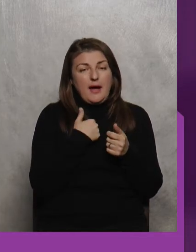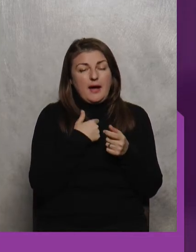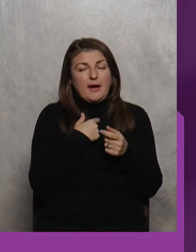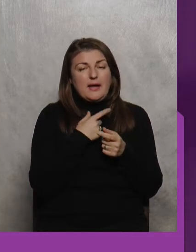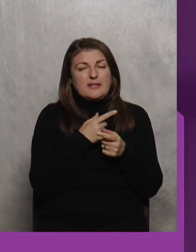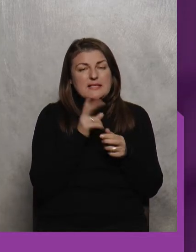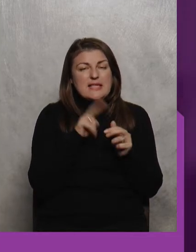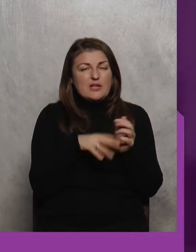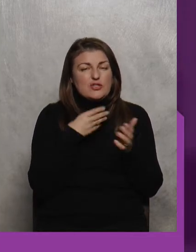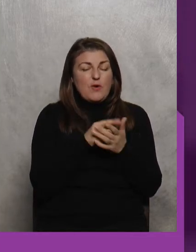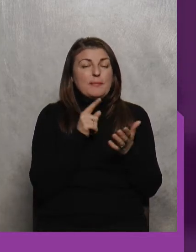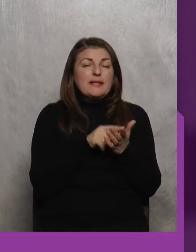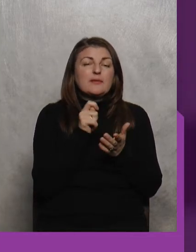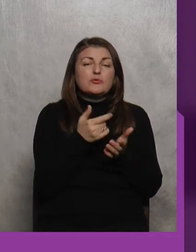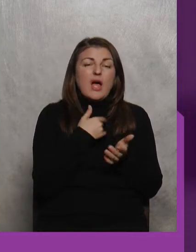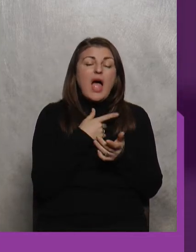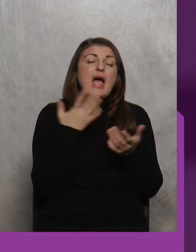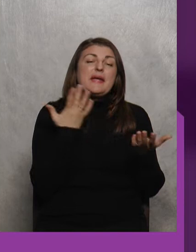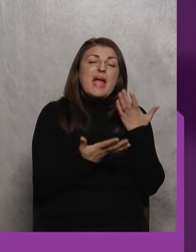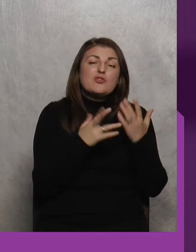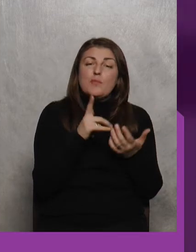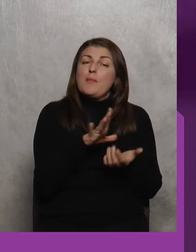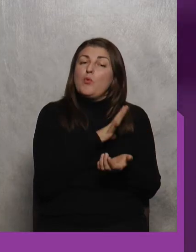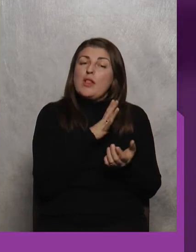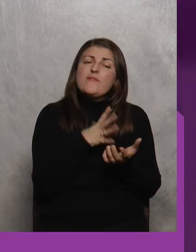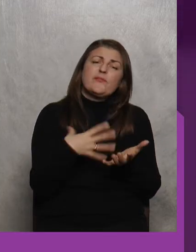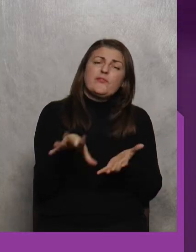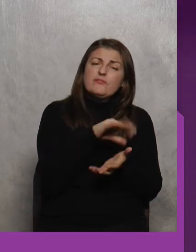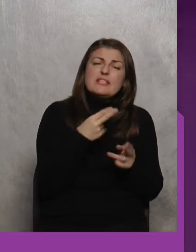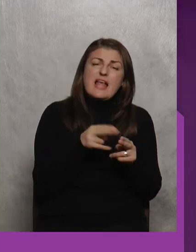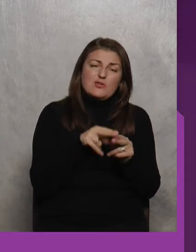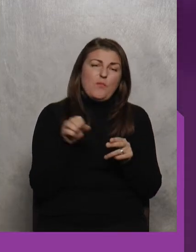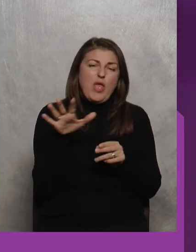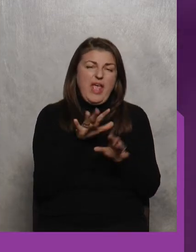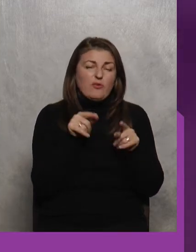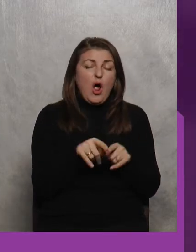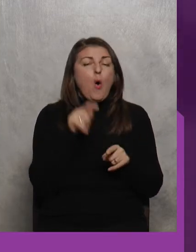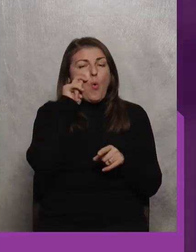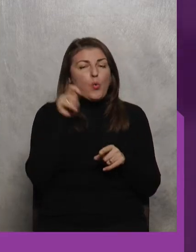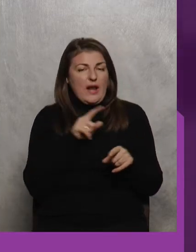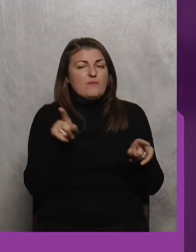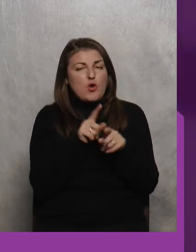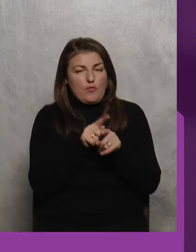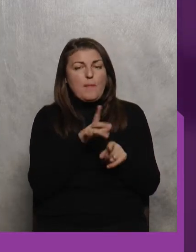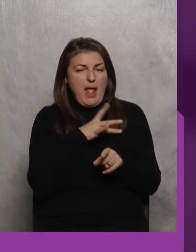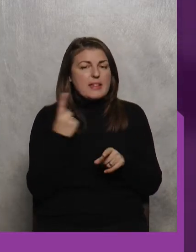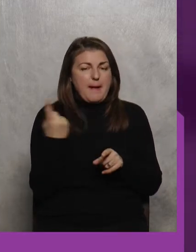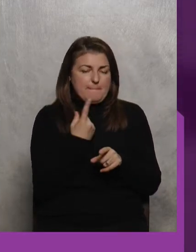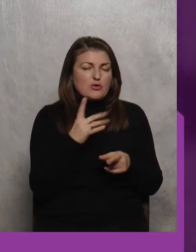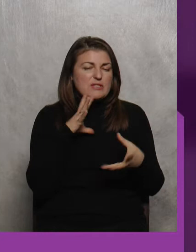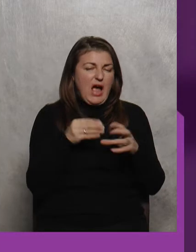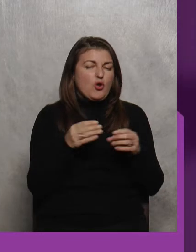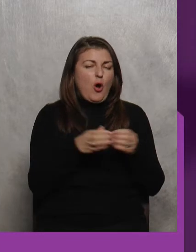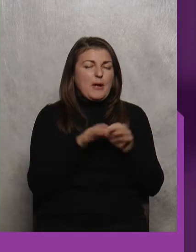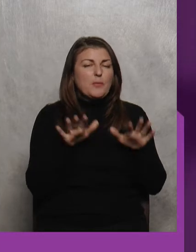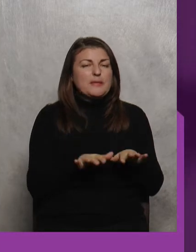ж таки закінчу своє питання. То, якщо б були всі на цьому Євро, то Україна все одно була б на першому